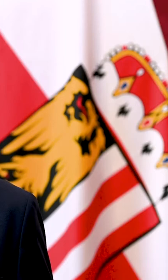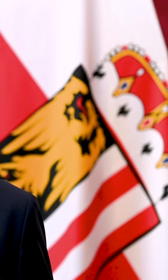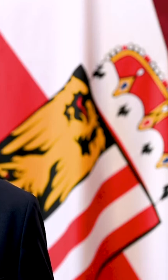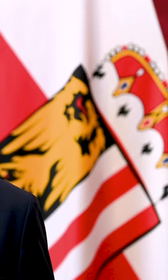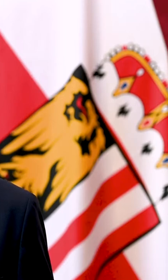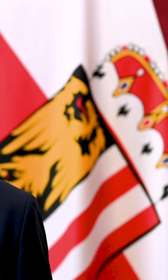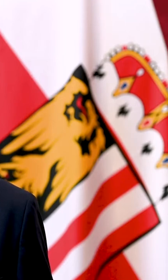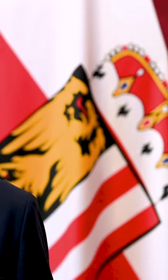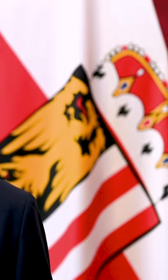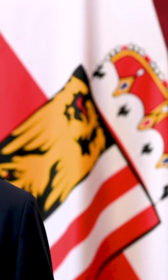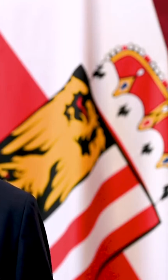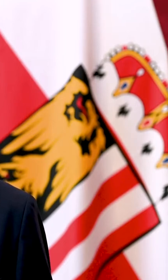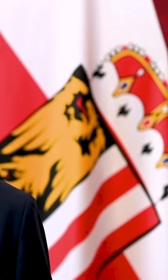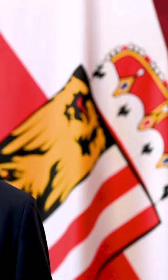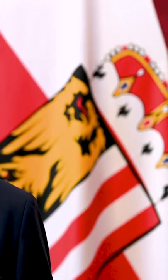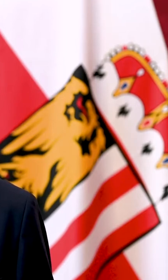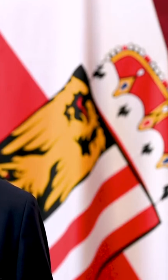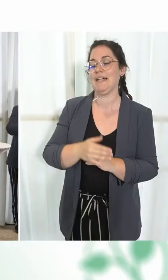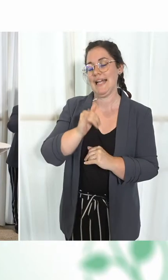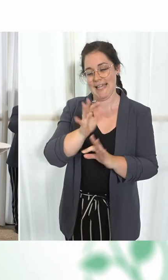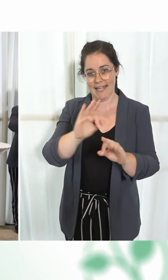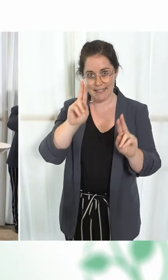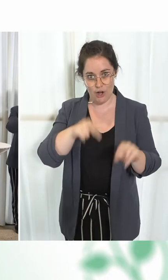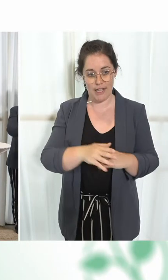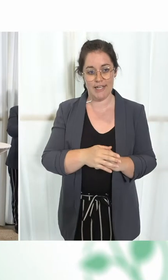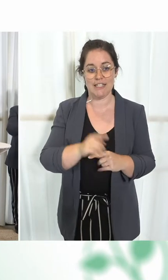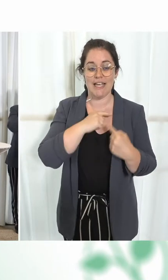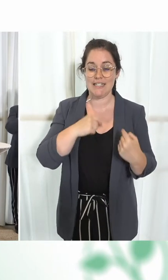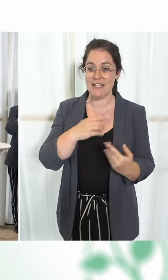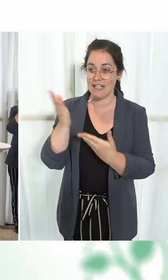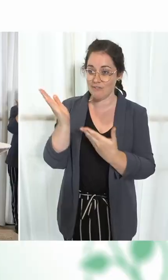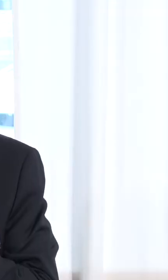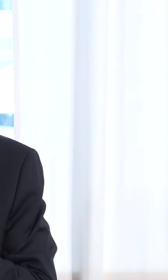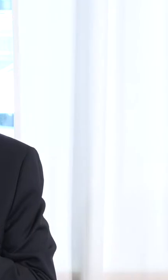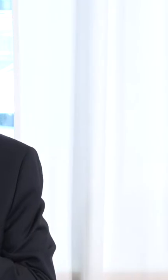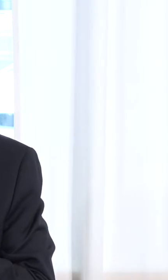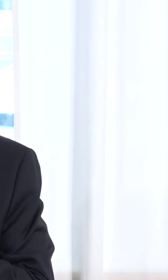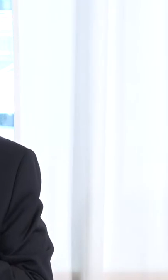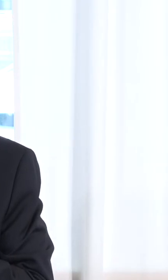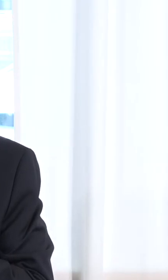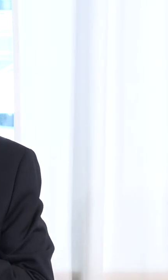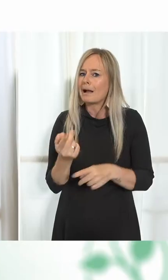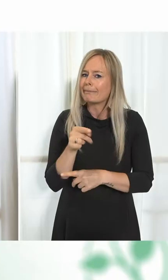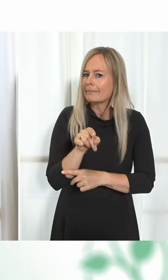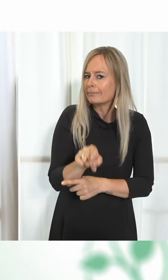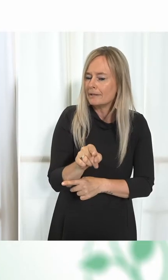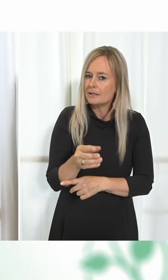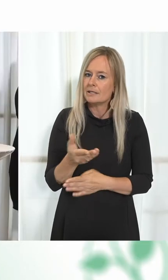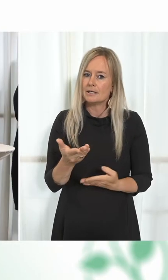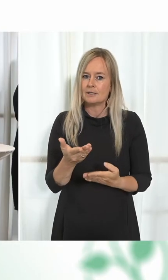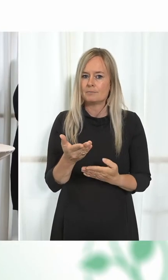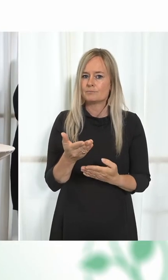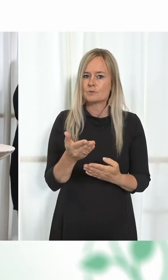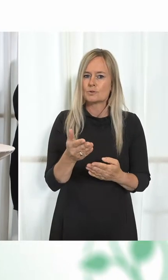Es braucht immer viele verschiedene Ideengeber und Player. Herzliches Willkommen bei IKEA. Man muss nur ein bisschen kreativ sein. Für eine